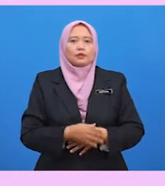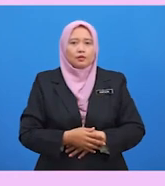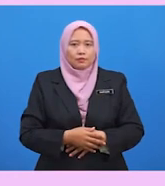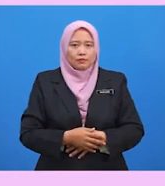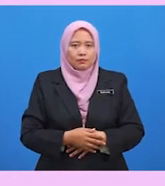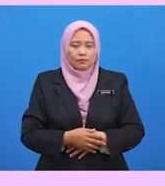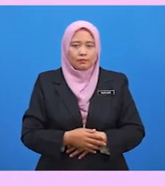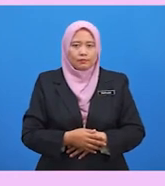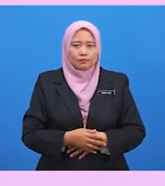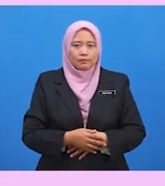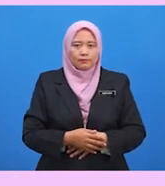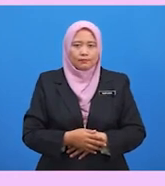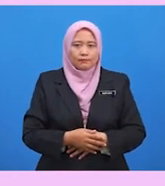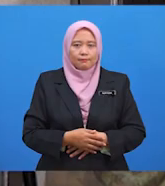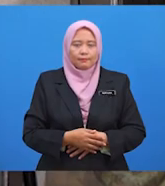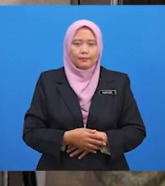button bash.